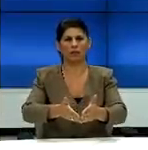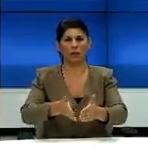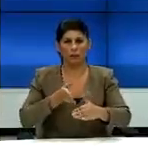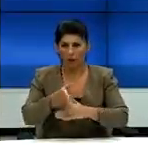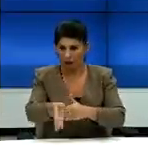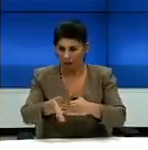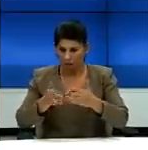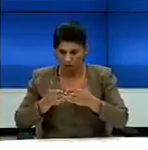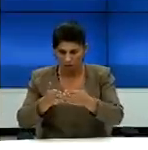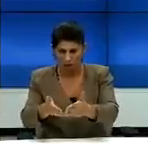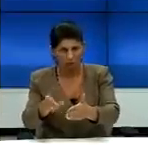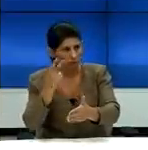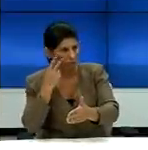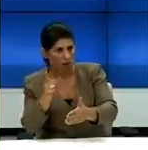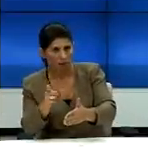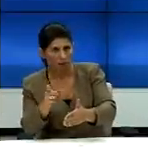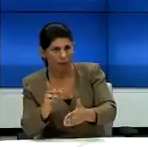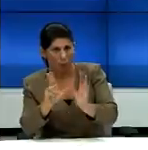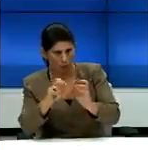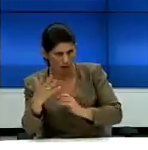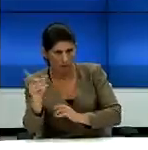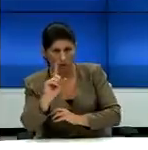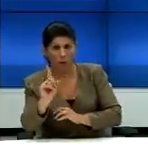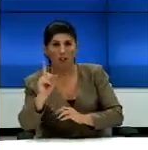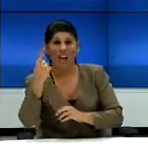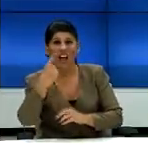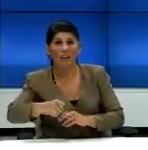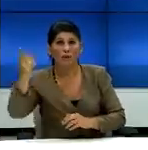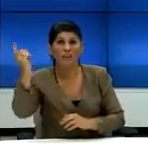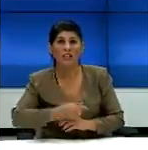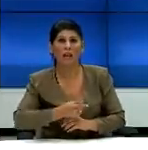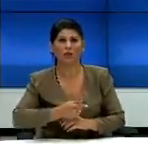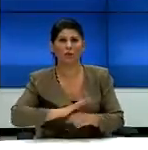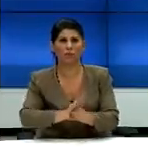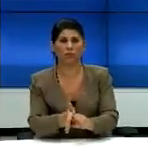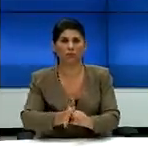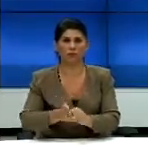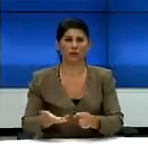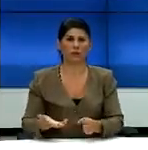στα πλοία και έβλεπε ότι δεν είναι 85, αλλά ήταν 100% η πληρότητα. Σε πολλές περιπτώσεις.